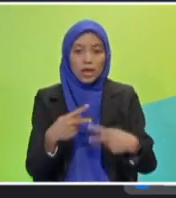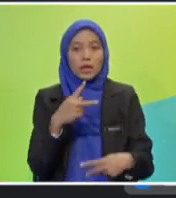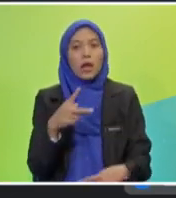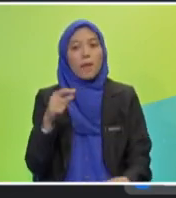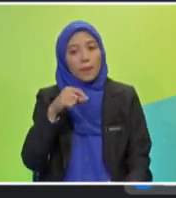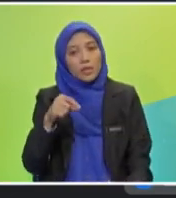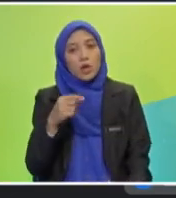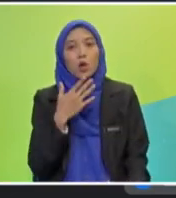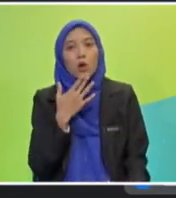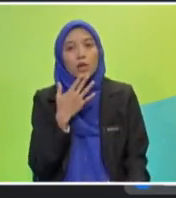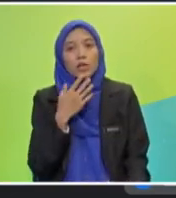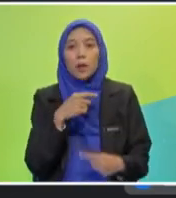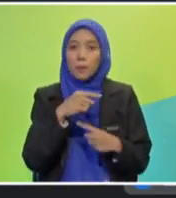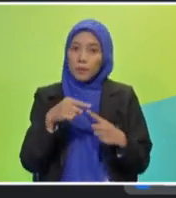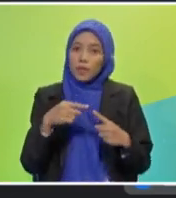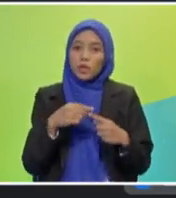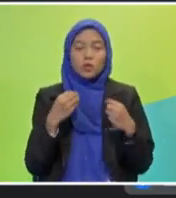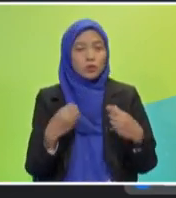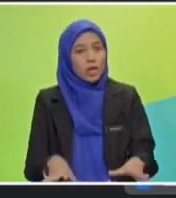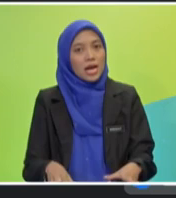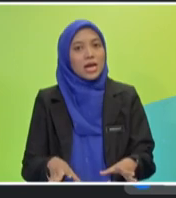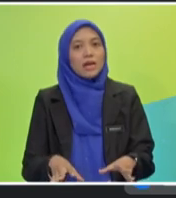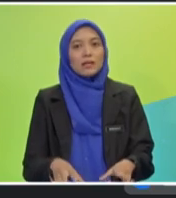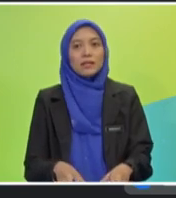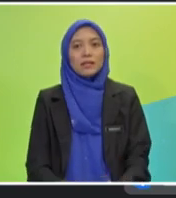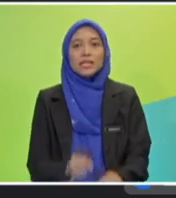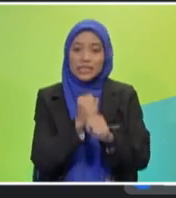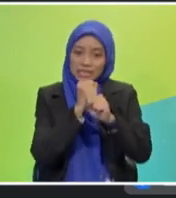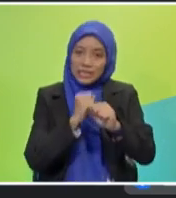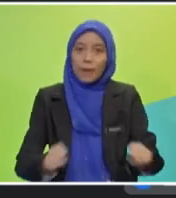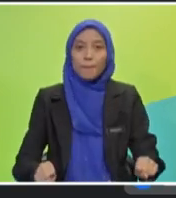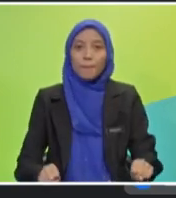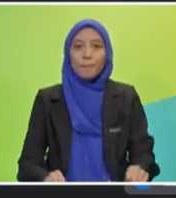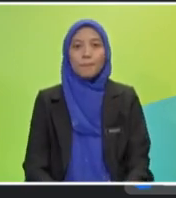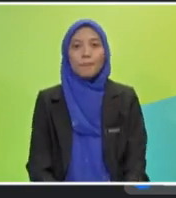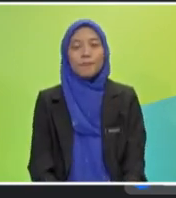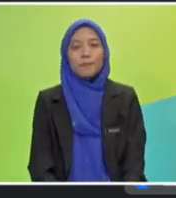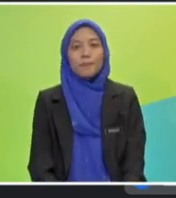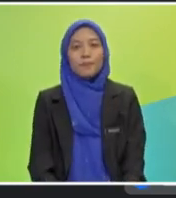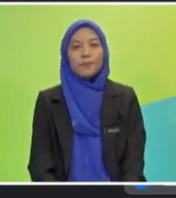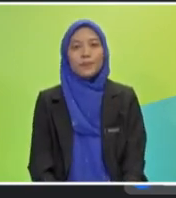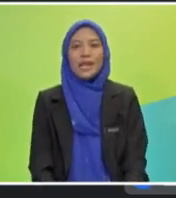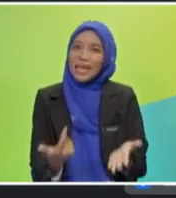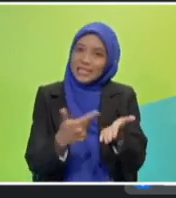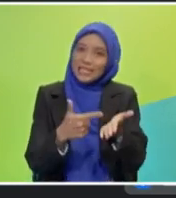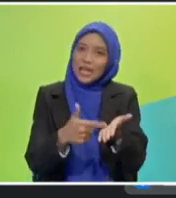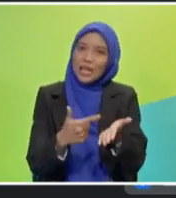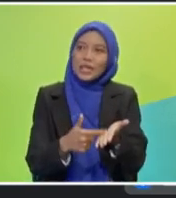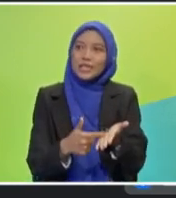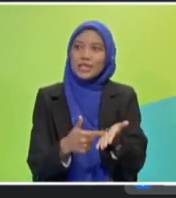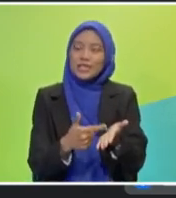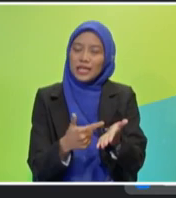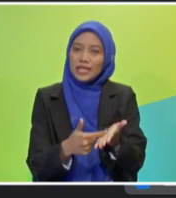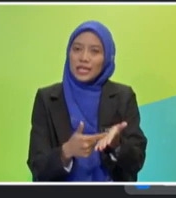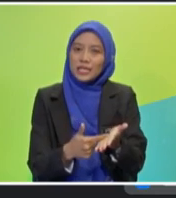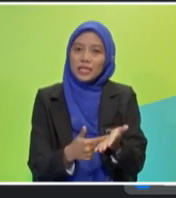ini selepas lukisan saya siap. Sekali lagi lah. Laju sahaja. Laju tu. Sekali lagi. Naura, pelahan